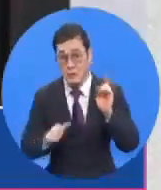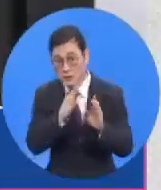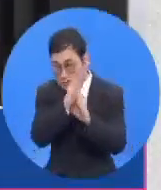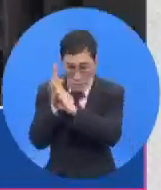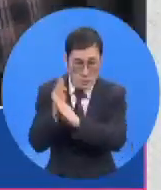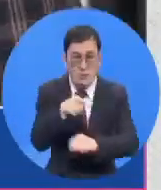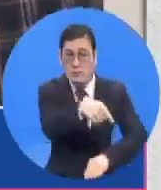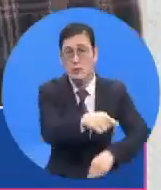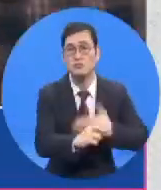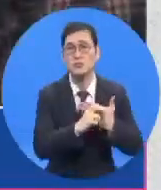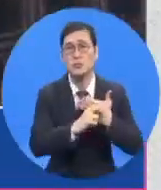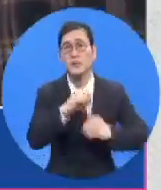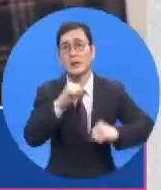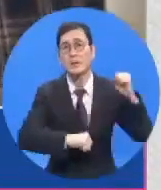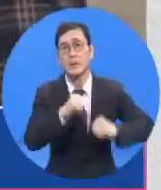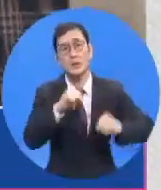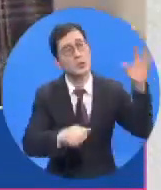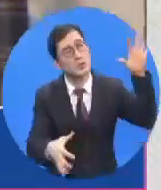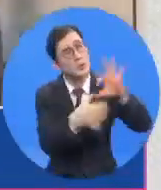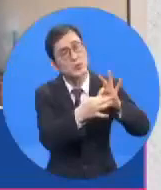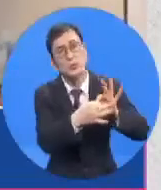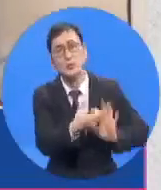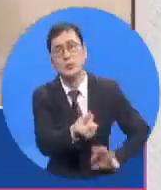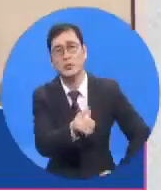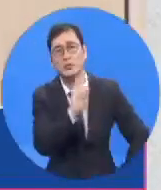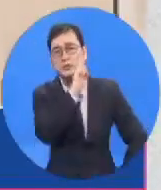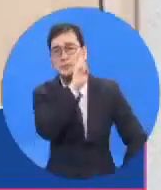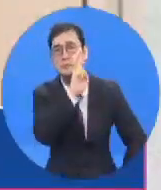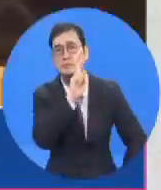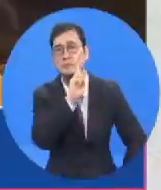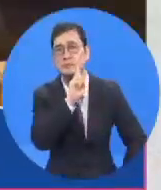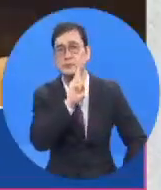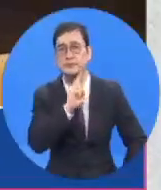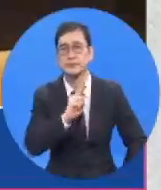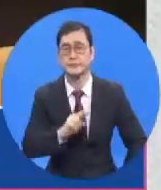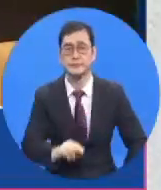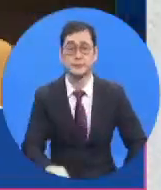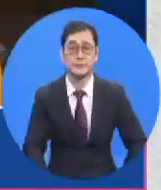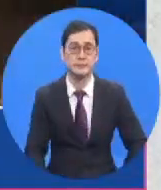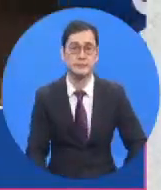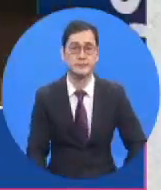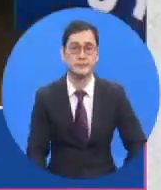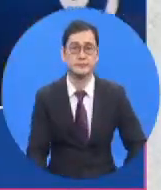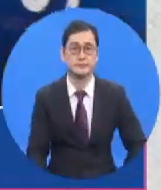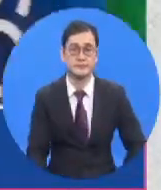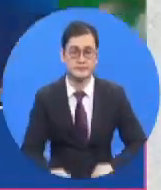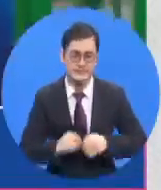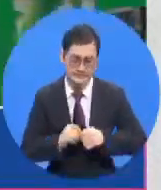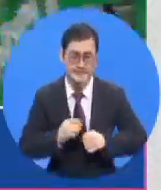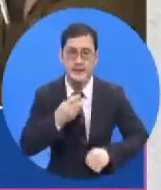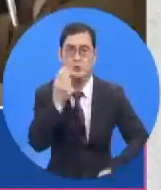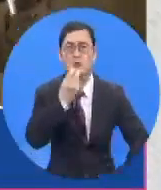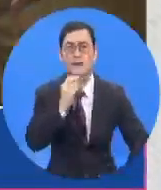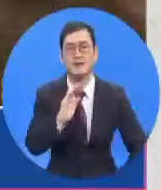많은 불법들이 정권 초기에 이루어졌는지 저는 모든 것이 확연히 드러나야 된다고 생각합니다. 그래야 지금 뭔가